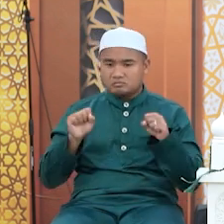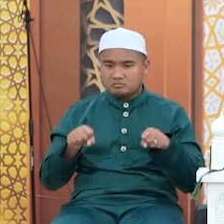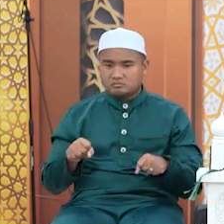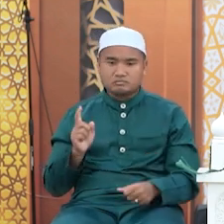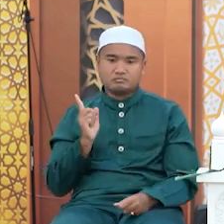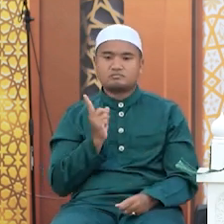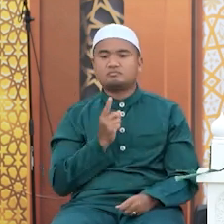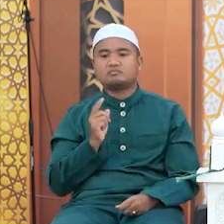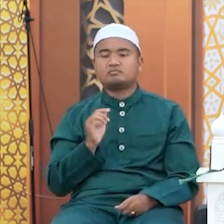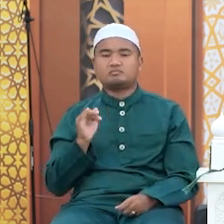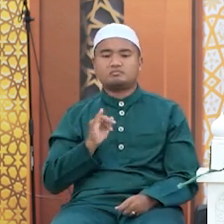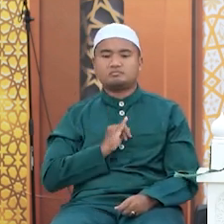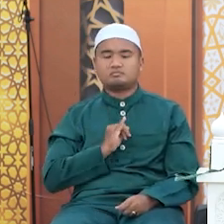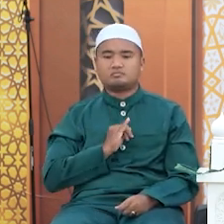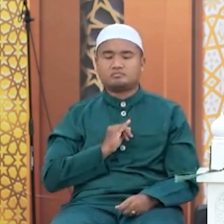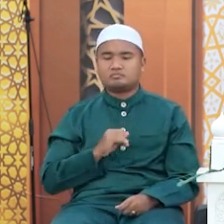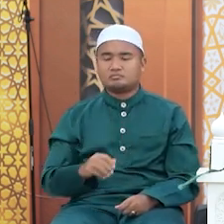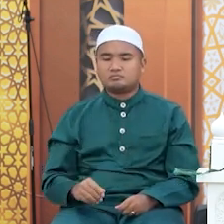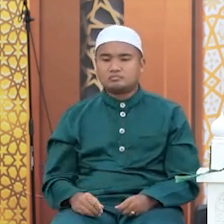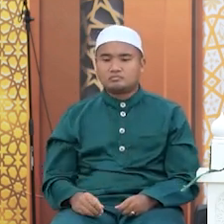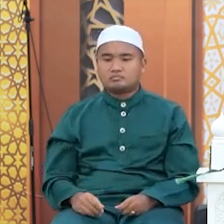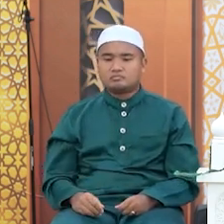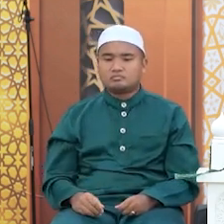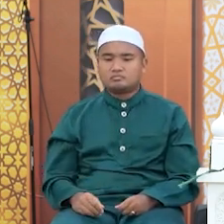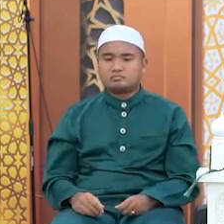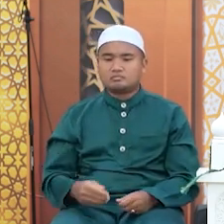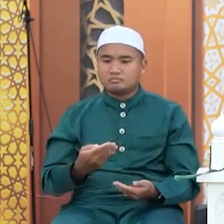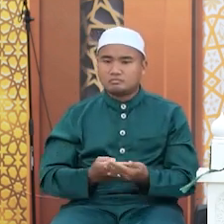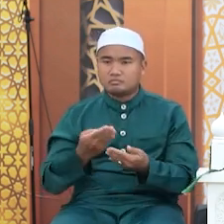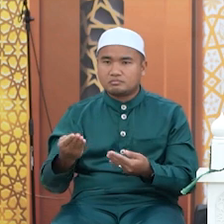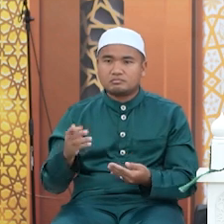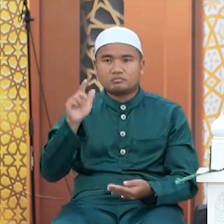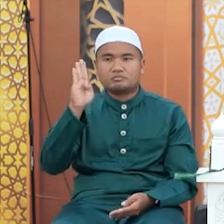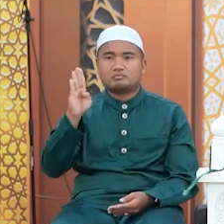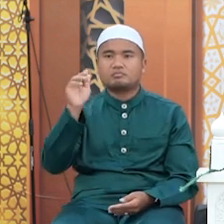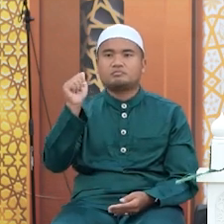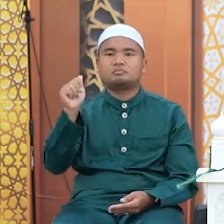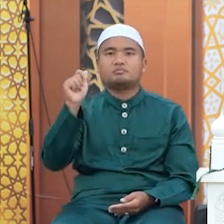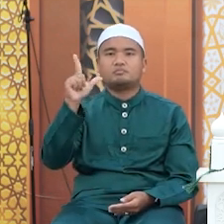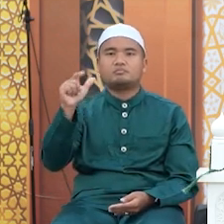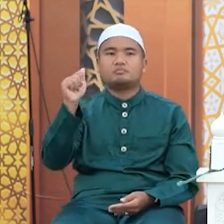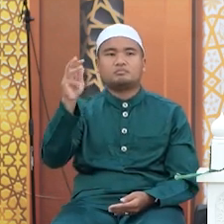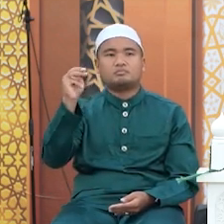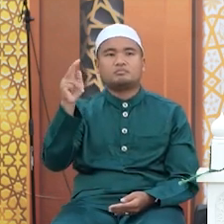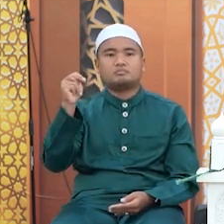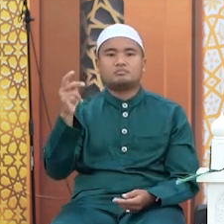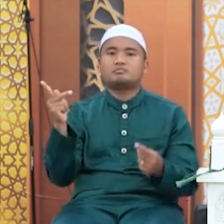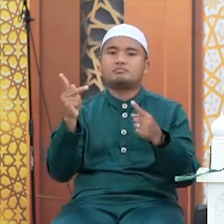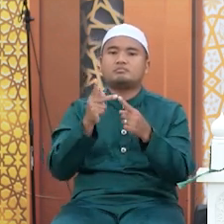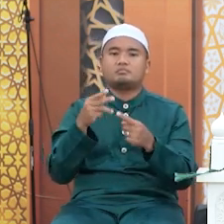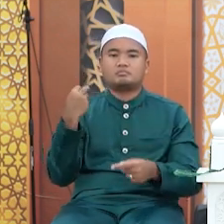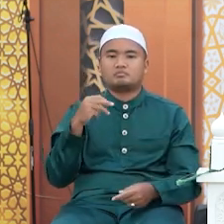untuk kita bawa angkat gunung dan bukit untuk hempap kepada mereka. Nabi kata